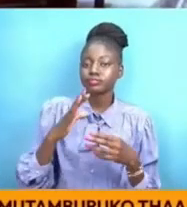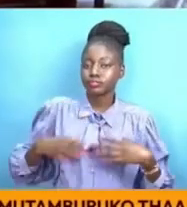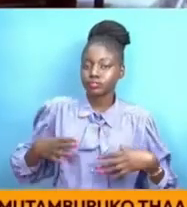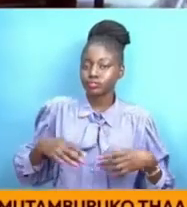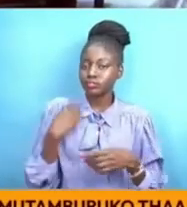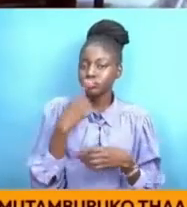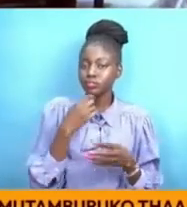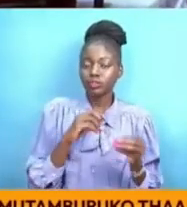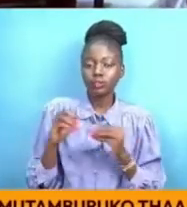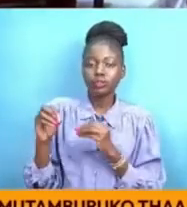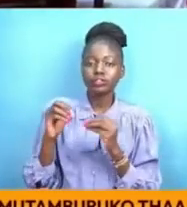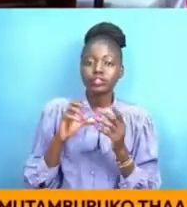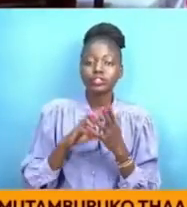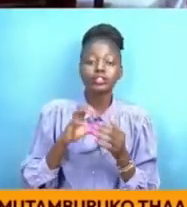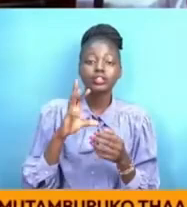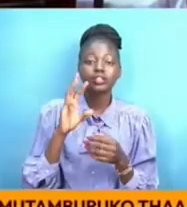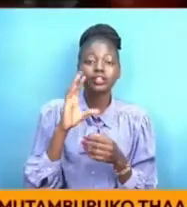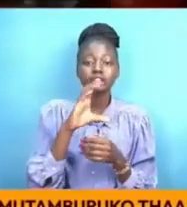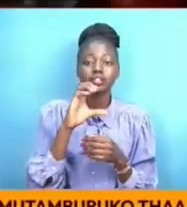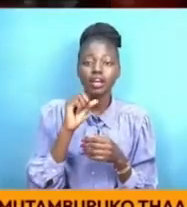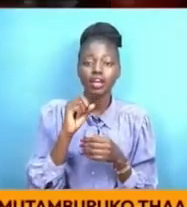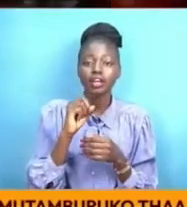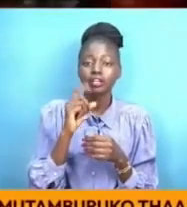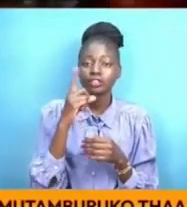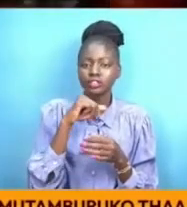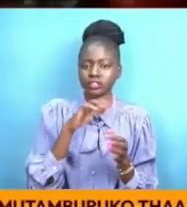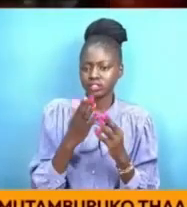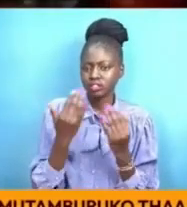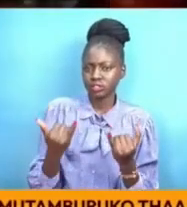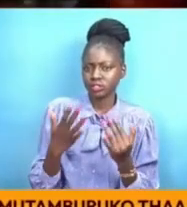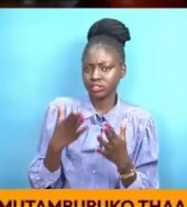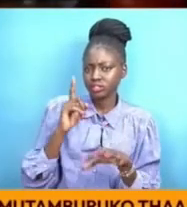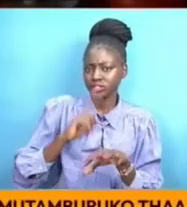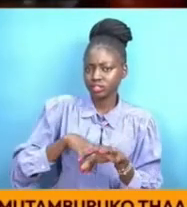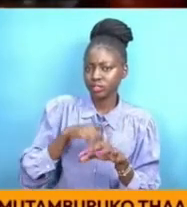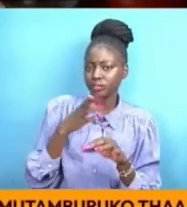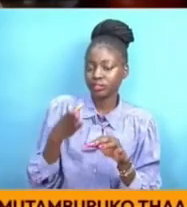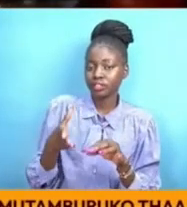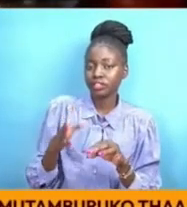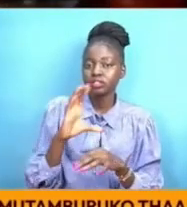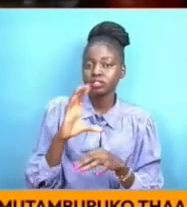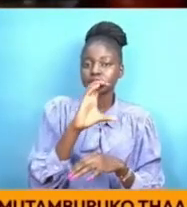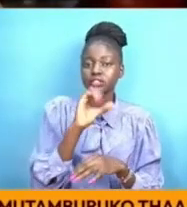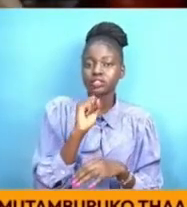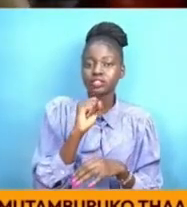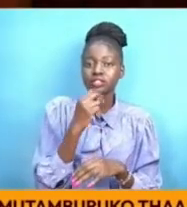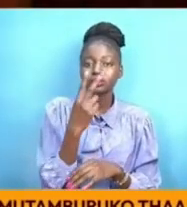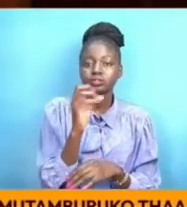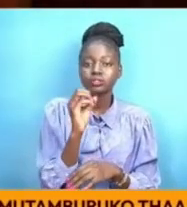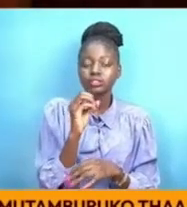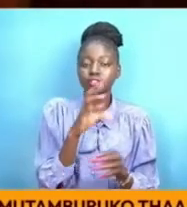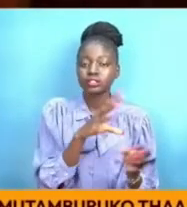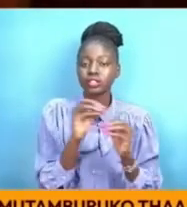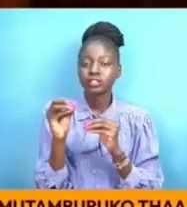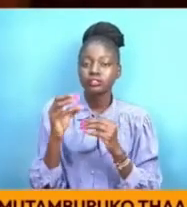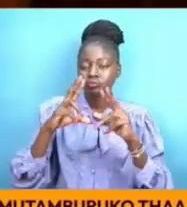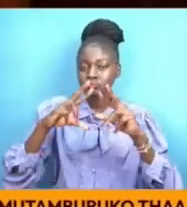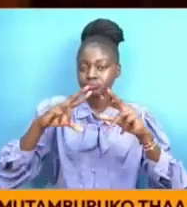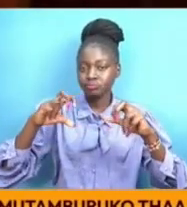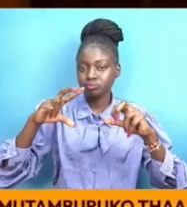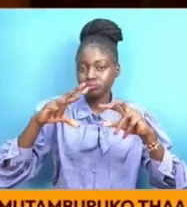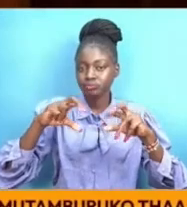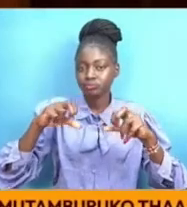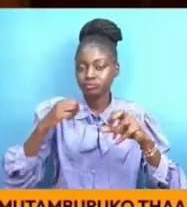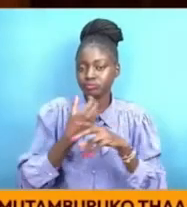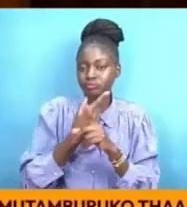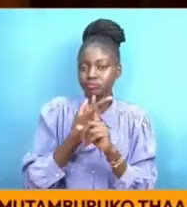gũkorwo marĩ ndundu-inĩ ya mamĩnĩsta. Hĩndĩ ya ihinda rĩrĩ mamĩnĩsta mĩrongo ĩrĩ nĩ marakorirwo magĩthũrimwo nĩ kamĩtĩ